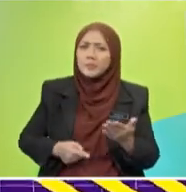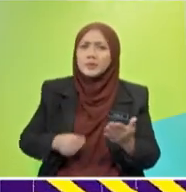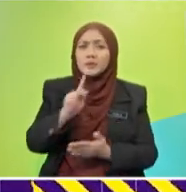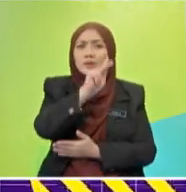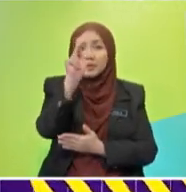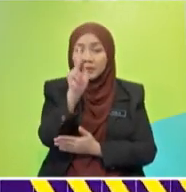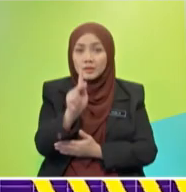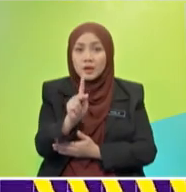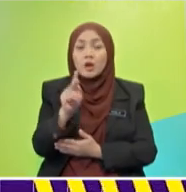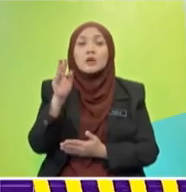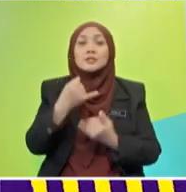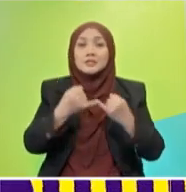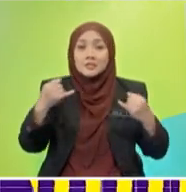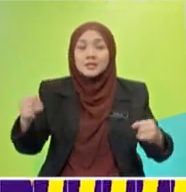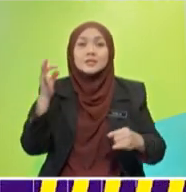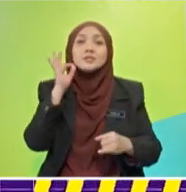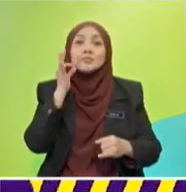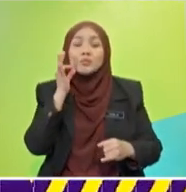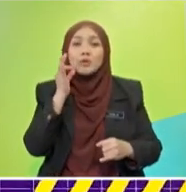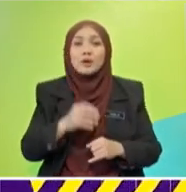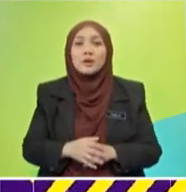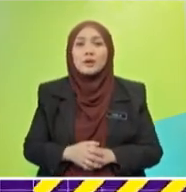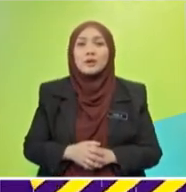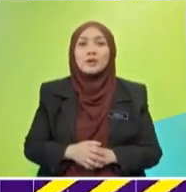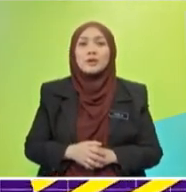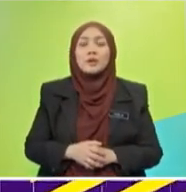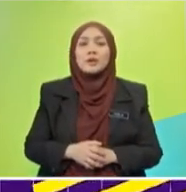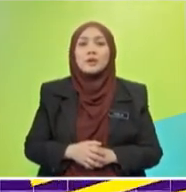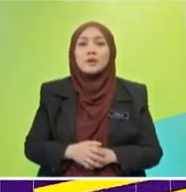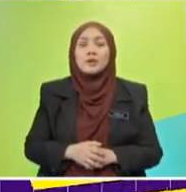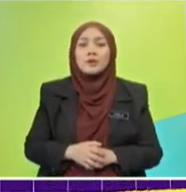jenis pepaya ini petik nih maksudnya